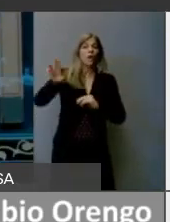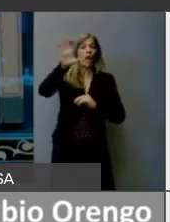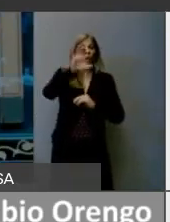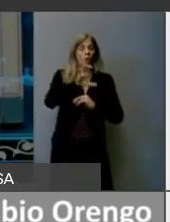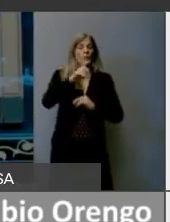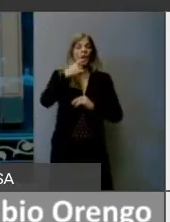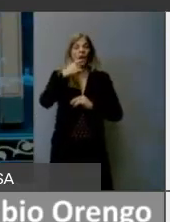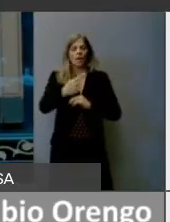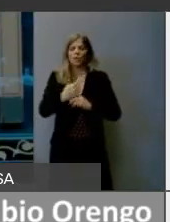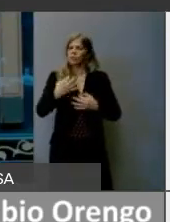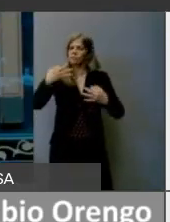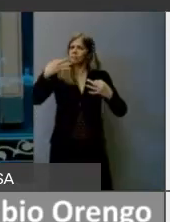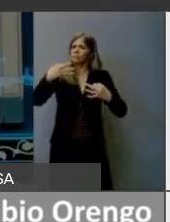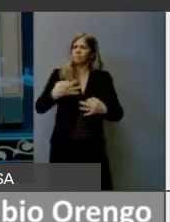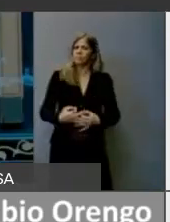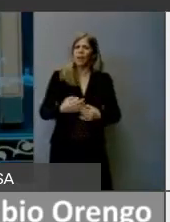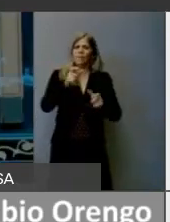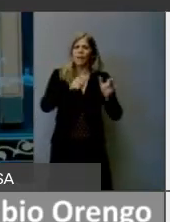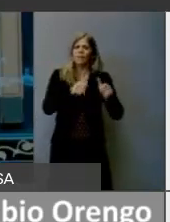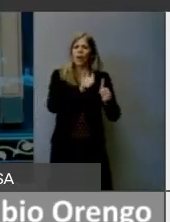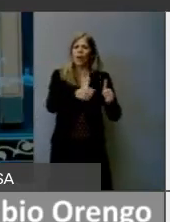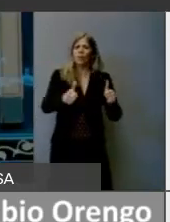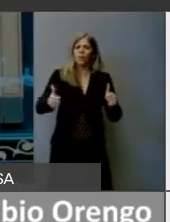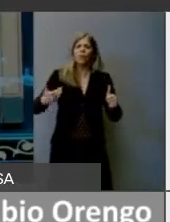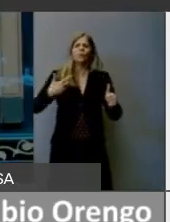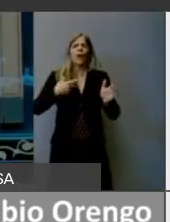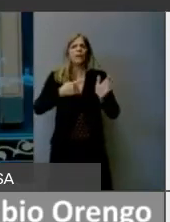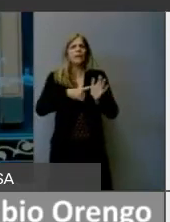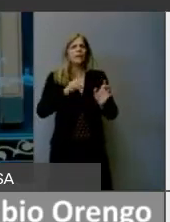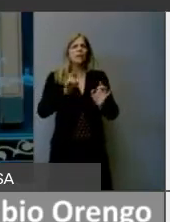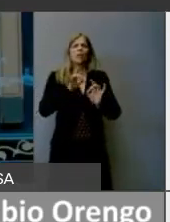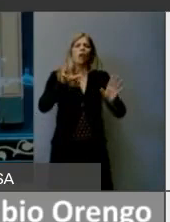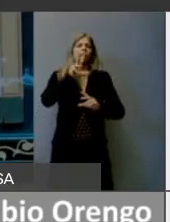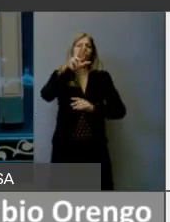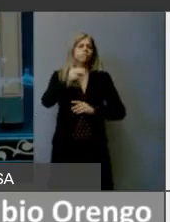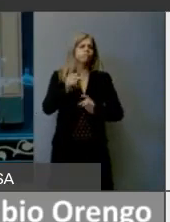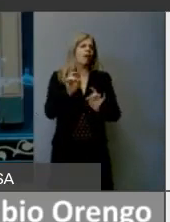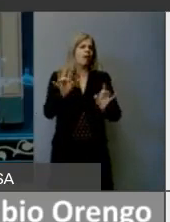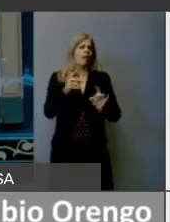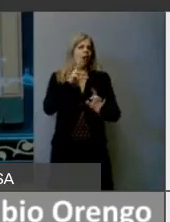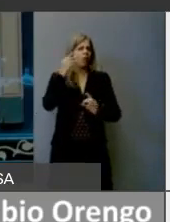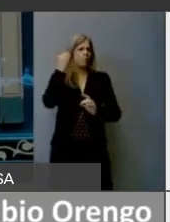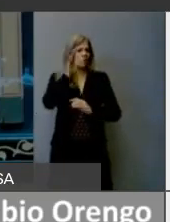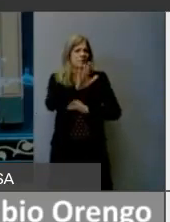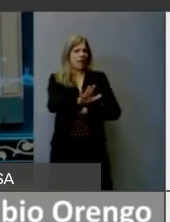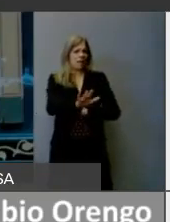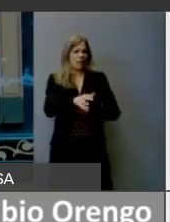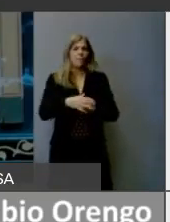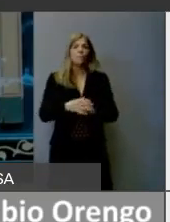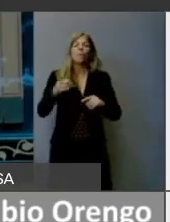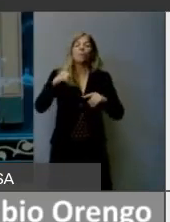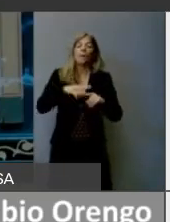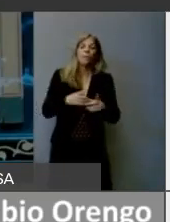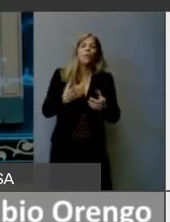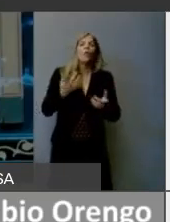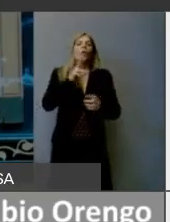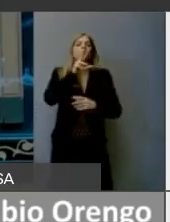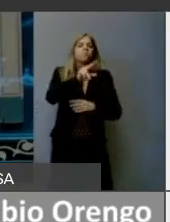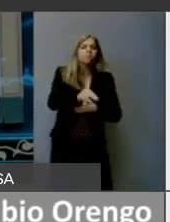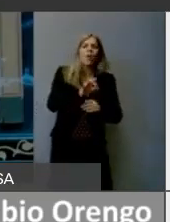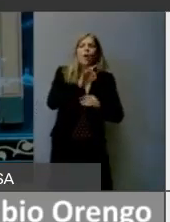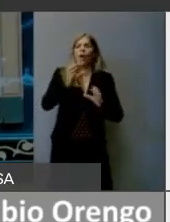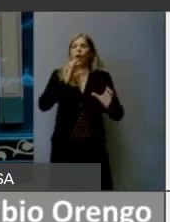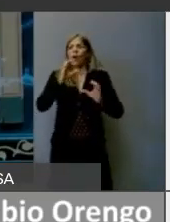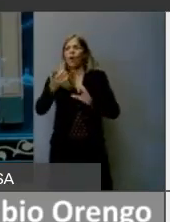fermezza che ogni persona ha diritto alla libertà di espressione. Tale diritto include la libertà d'opinione e la libertà di ricevere o di